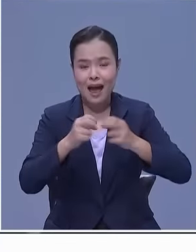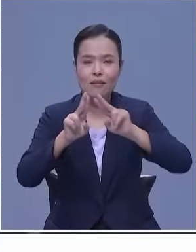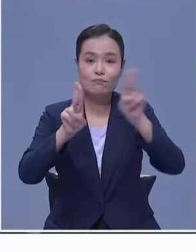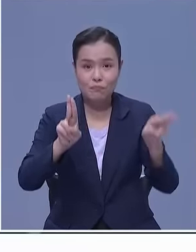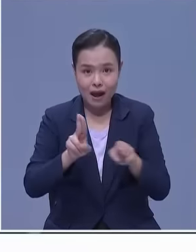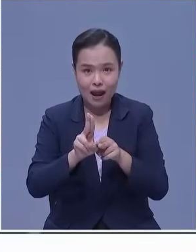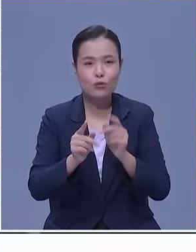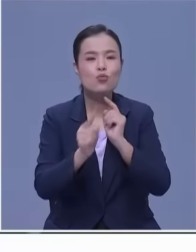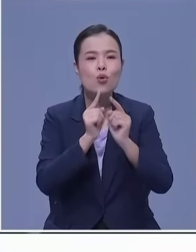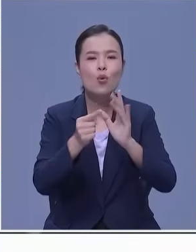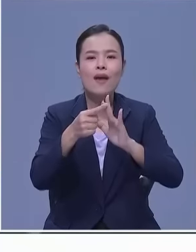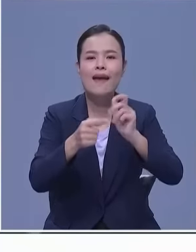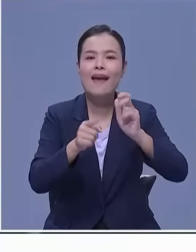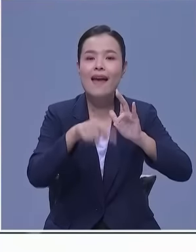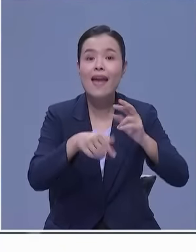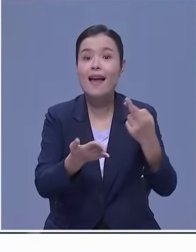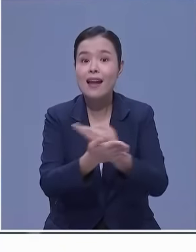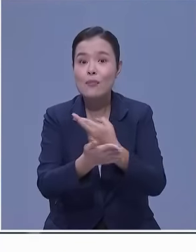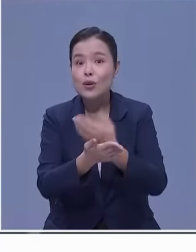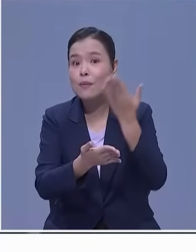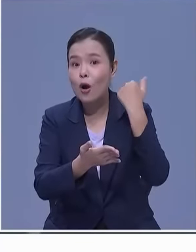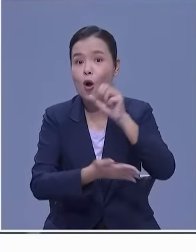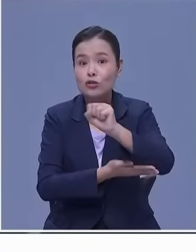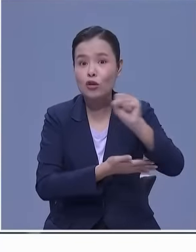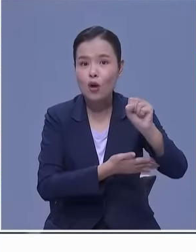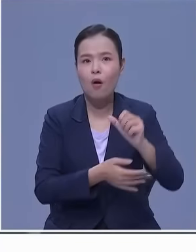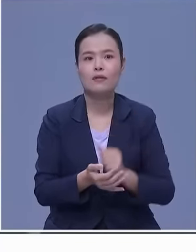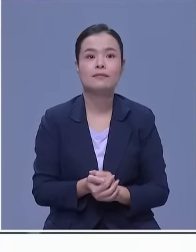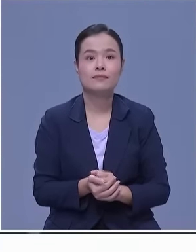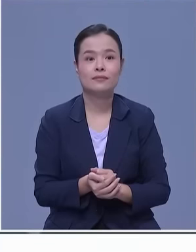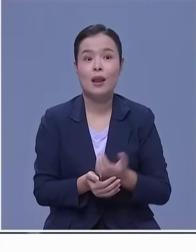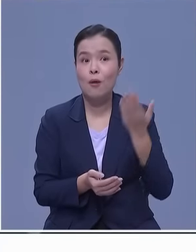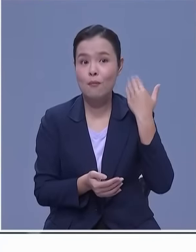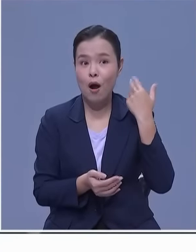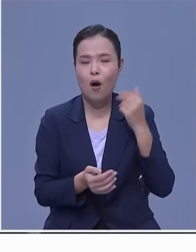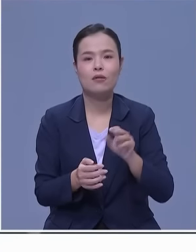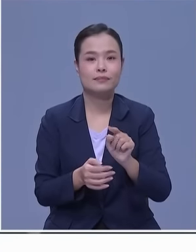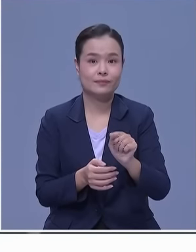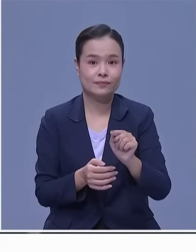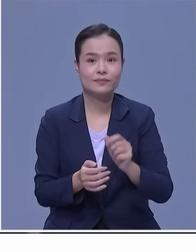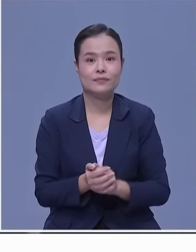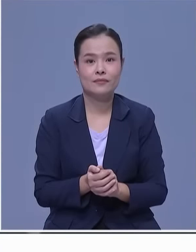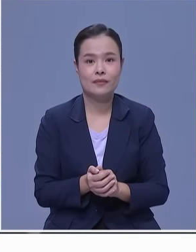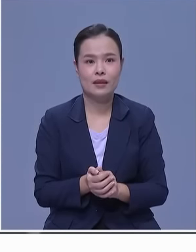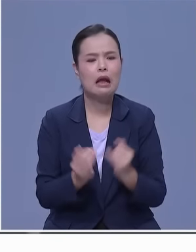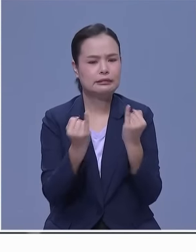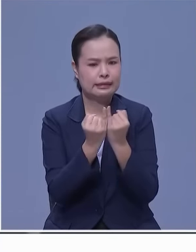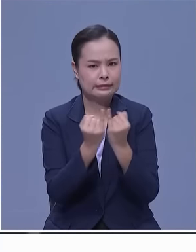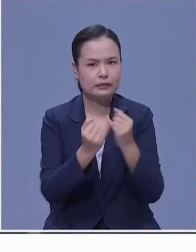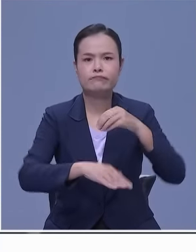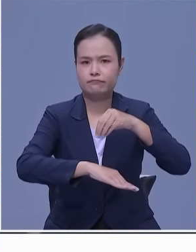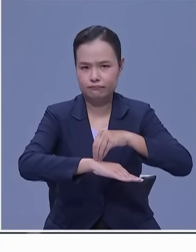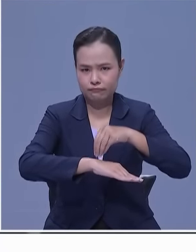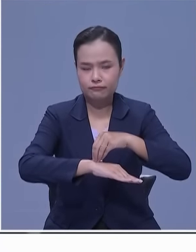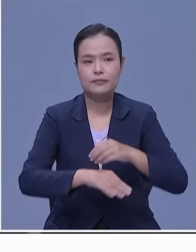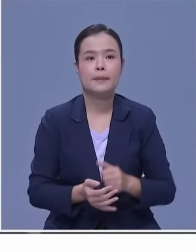ารัฐเราไปคุยกับคุณเอปรินาไกรคุปเป็นอดีตส.ส.ตัวตึงของพักพลังประชารัฐนะหลังจากที่ก่อนนั้นเนี่ยก็เป็นคนใกล้ชิดกับพลเอกประวิตรวงษ์สุ